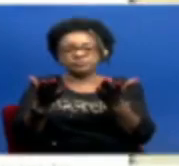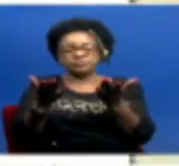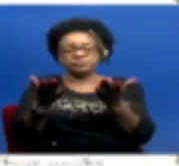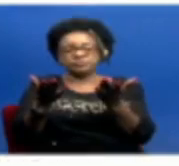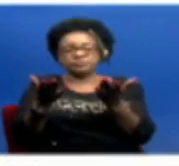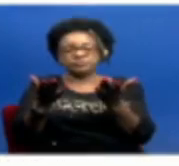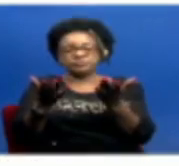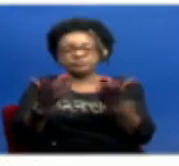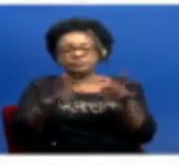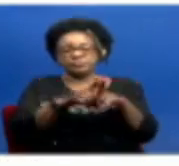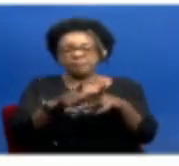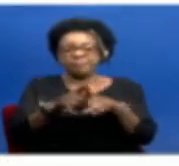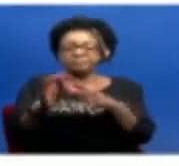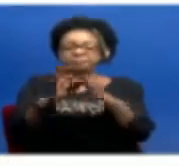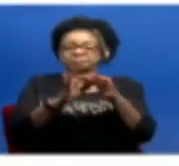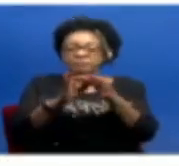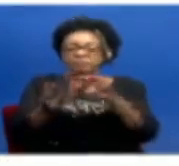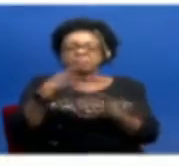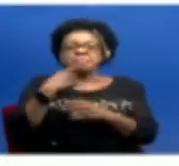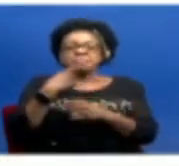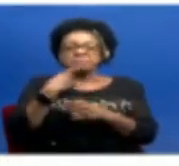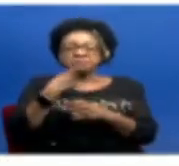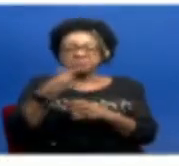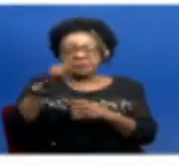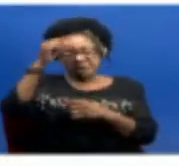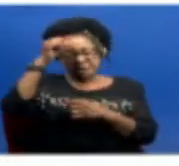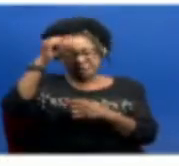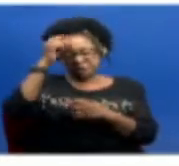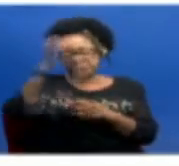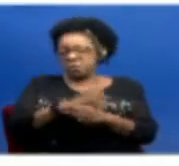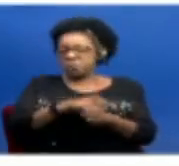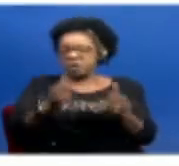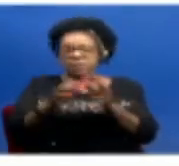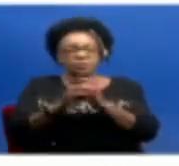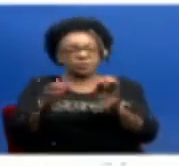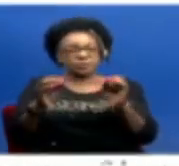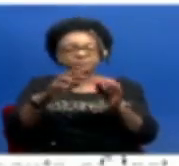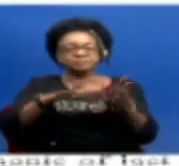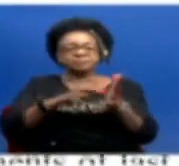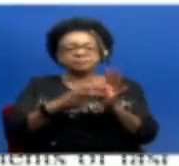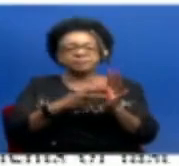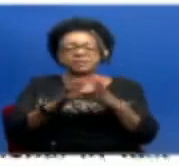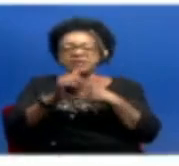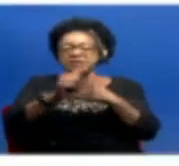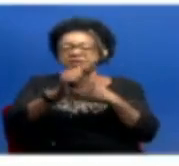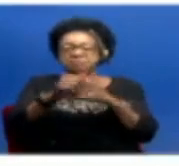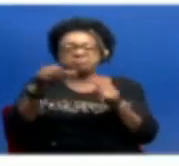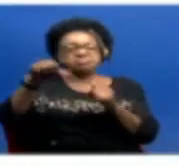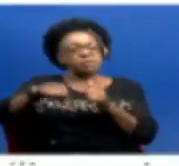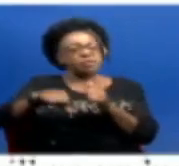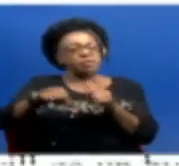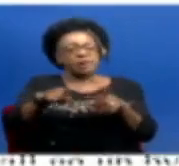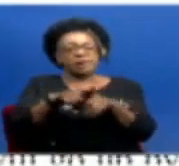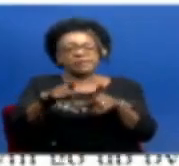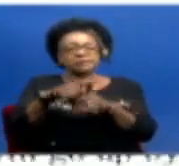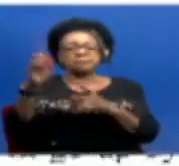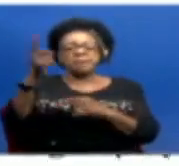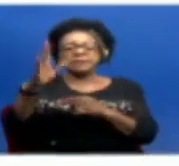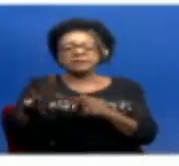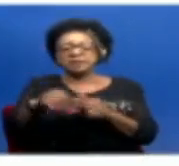Kadhalika Azimio wanadai udhaifu kwa serikali unaotokana na uongozi hafifu miongoni mwa mawaziri na maafisa